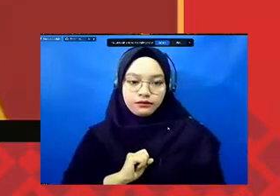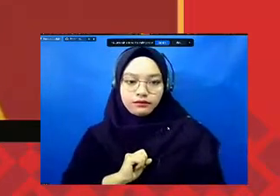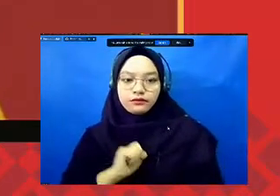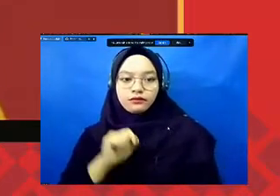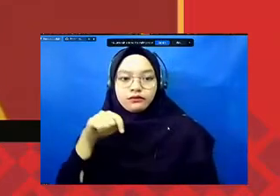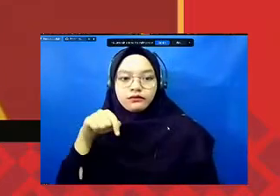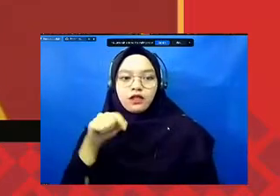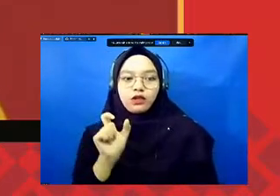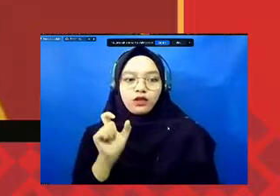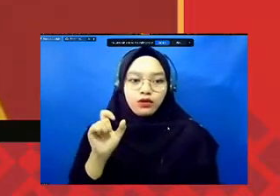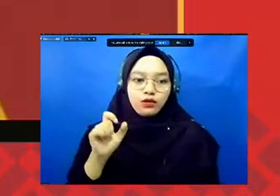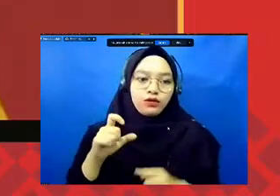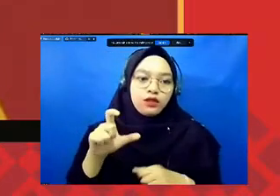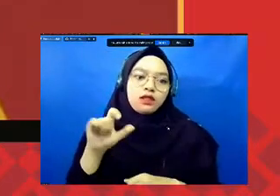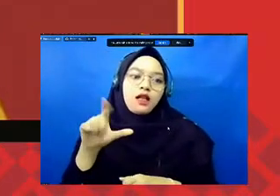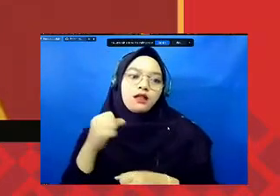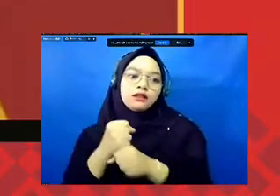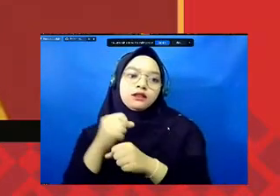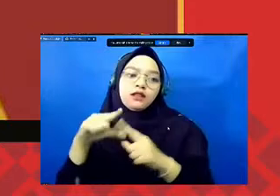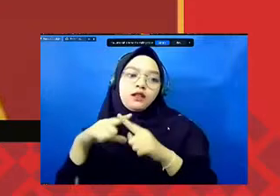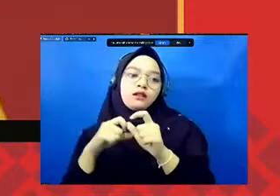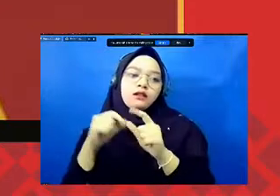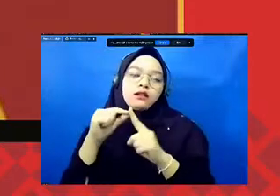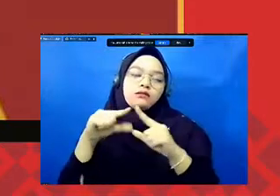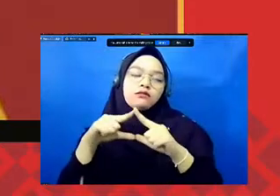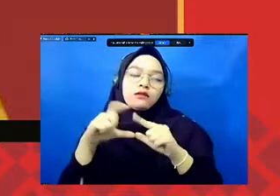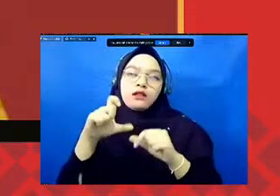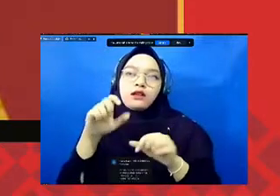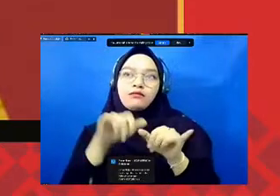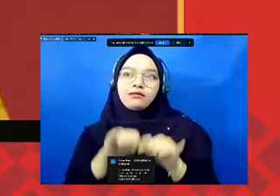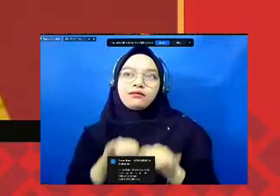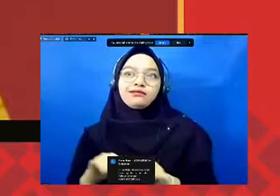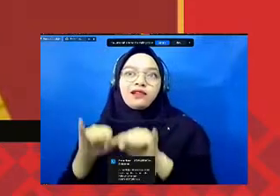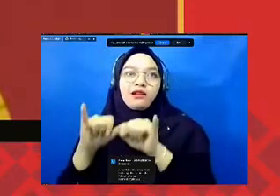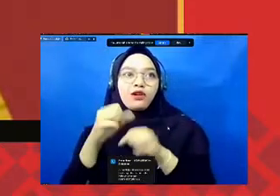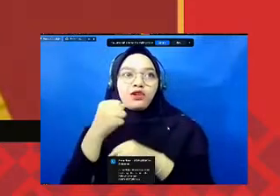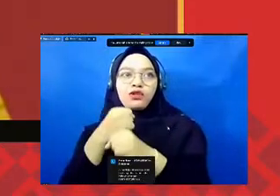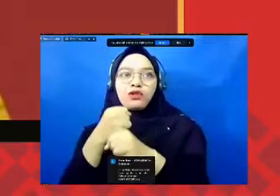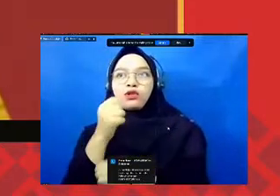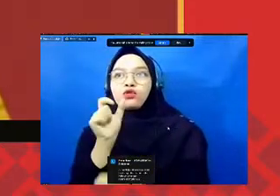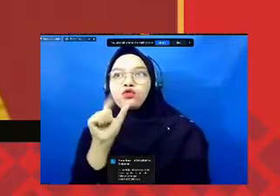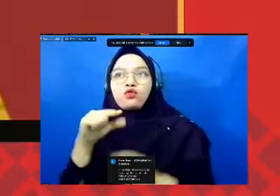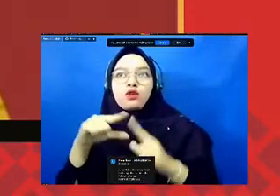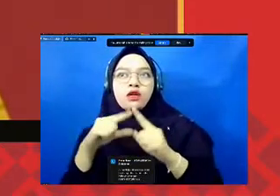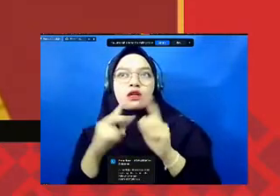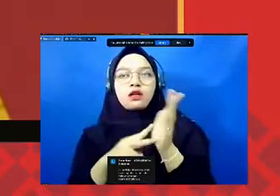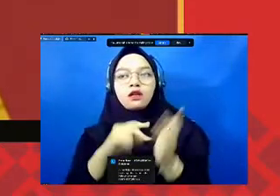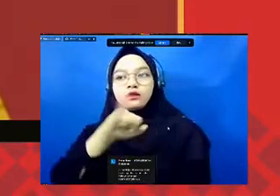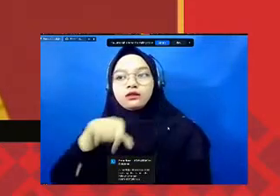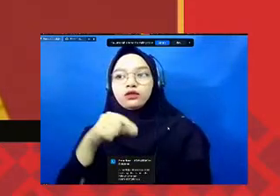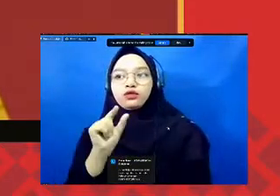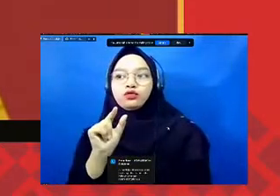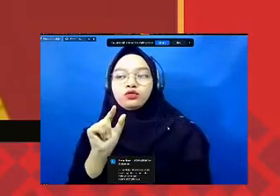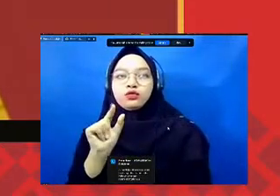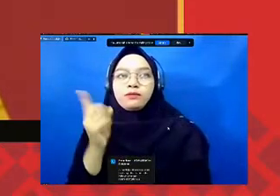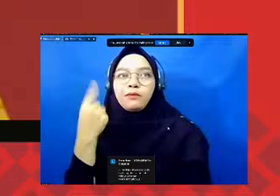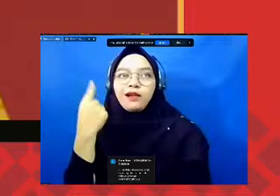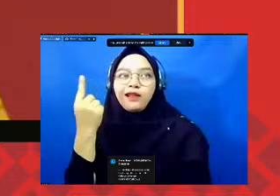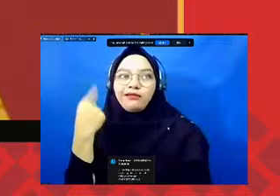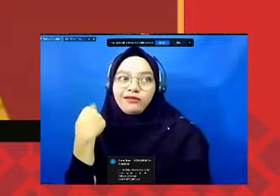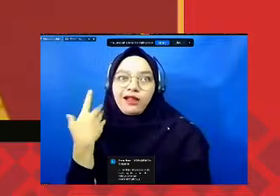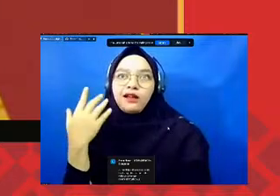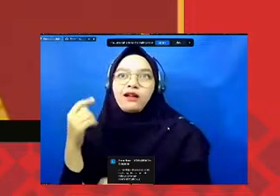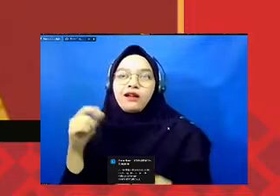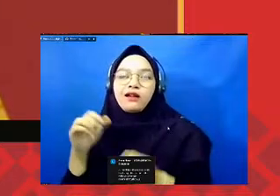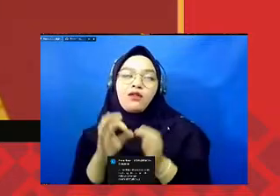bersama-sama dengan anggota, khususnya Gwangju City Government, dan juga dengan anggota-anggota